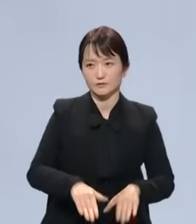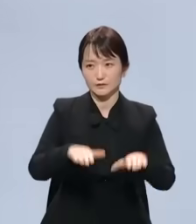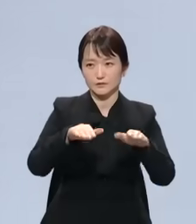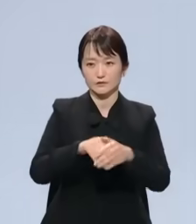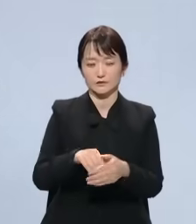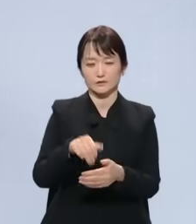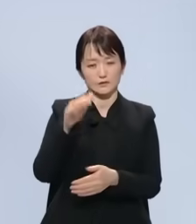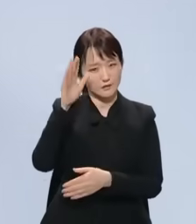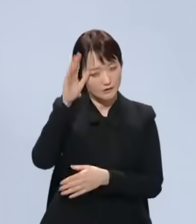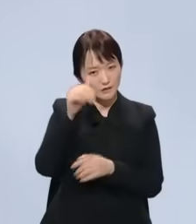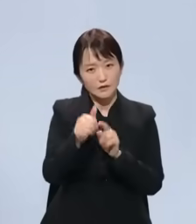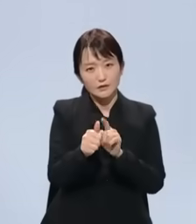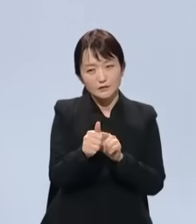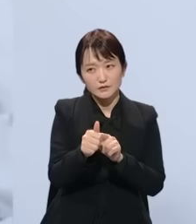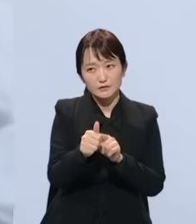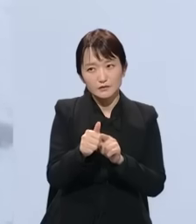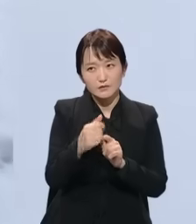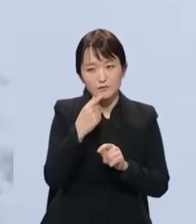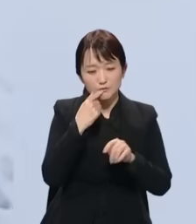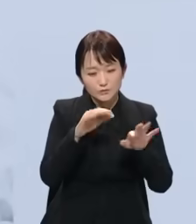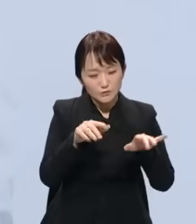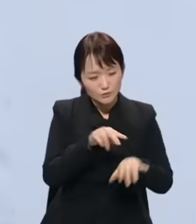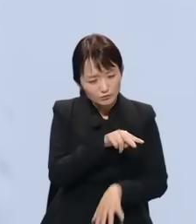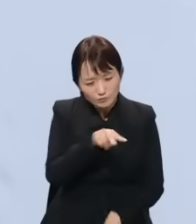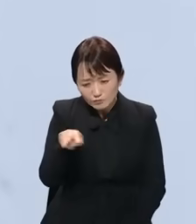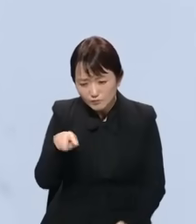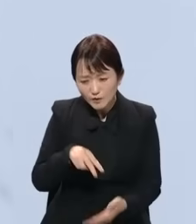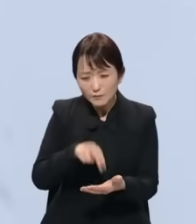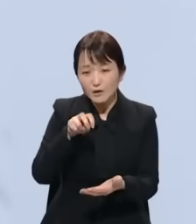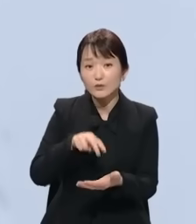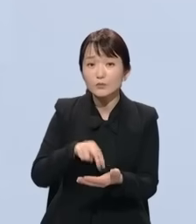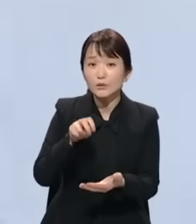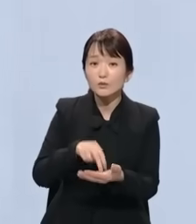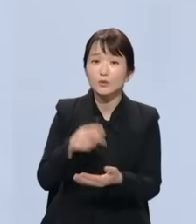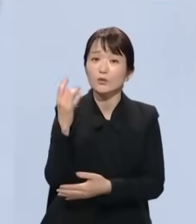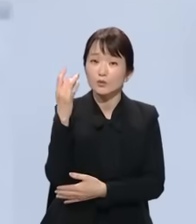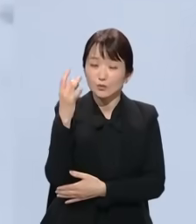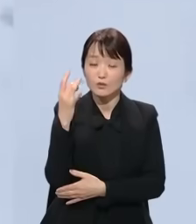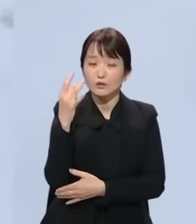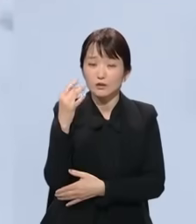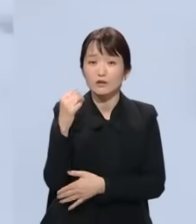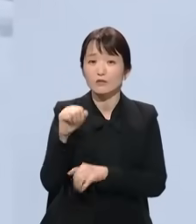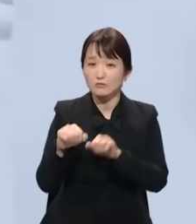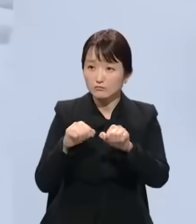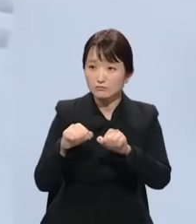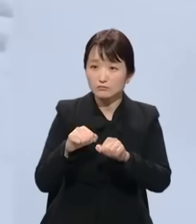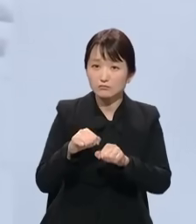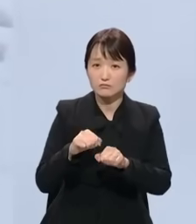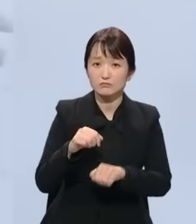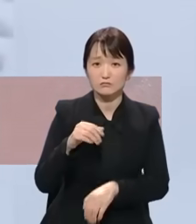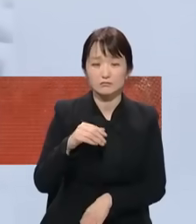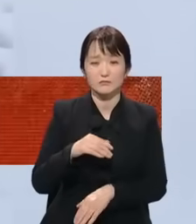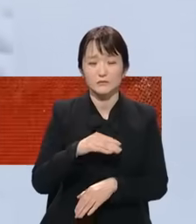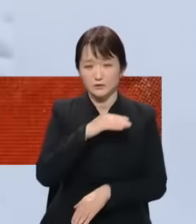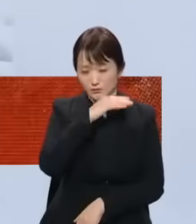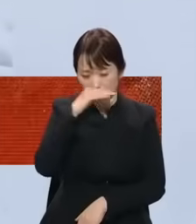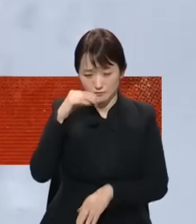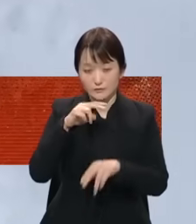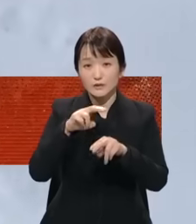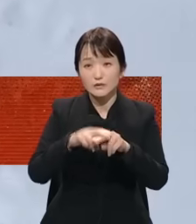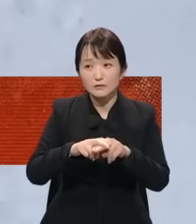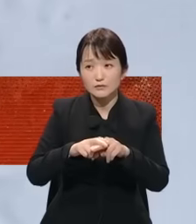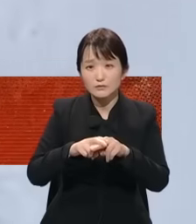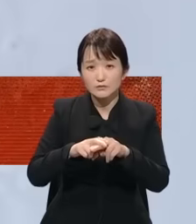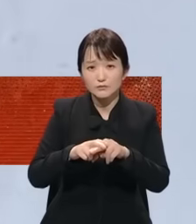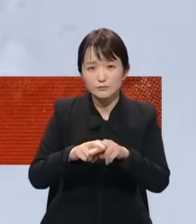시베리아 허스키입니다. 눈을 보면 여기저기 마구 뛰어다니는 게 이 허스키들의 본능인데 얌전히 앉아서 얼굴만 비벼대죠. 이 허스키도